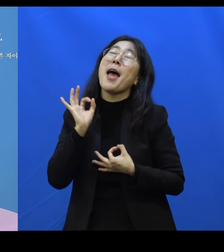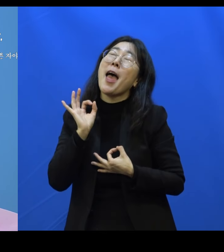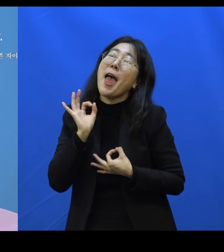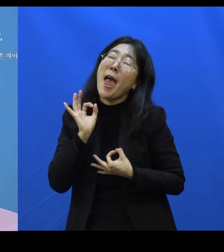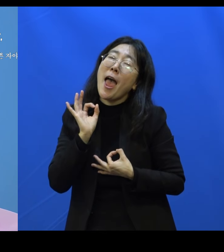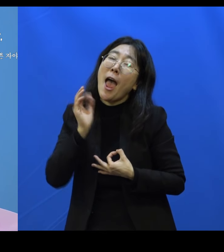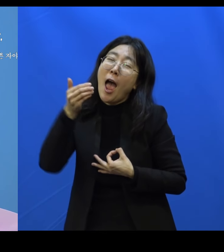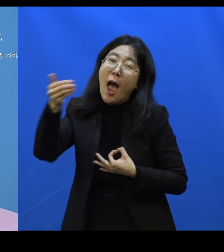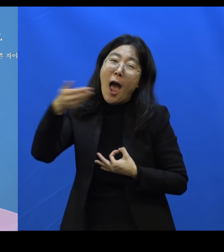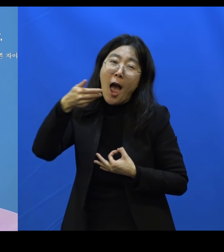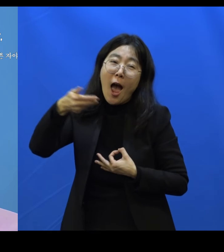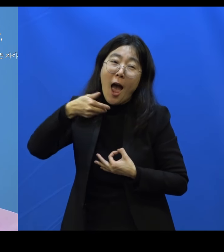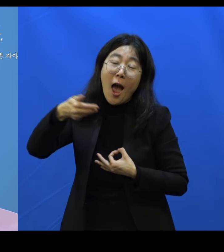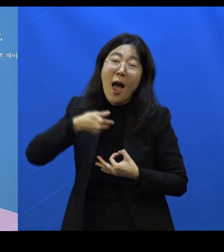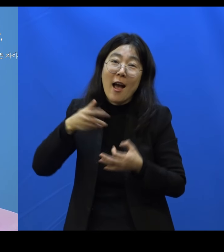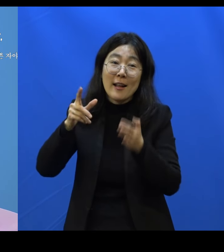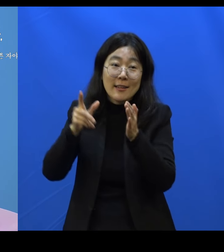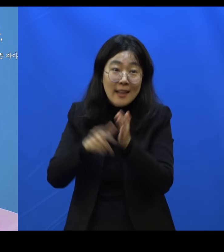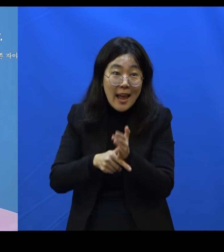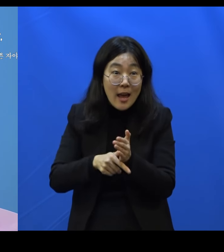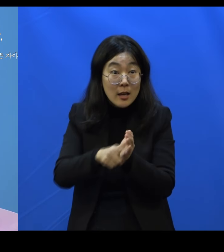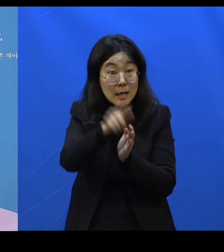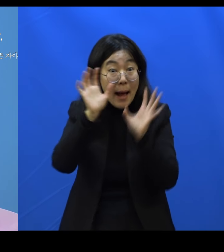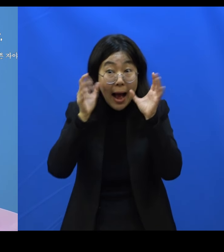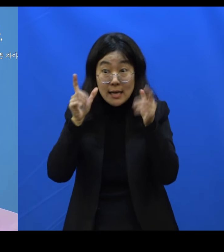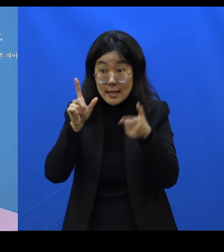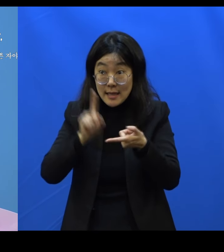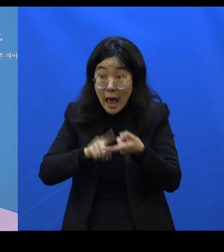근데 젖을 떼야 될 때가 와요.